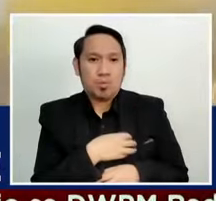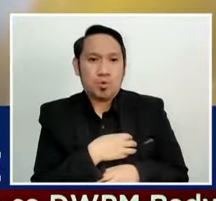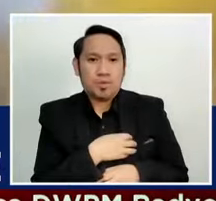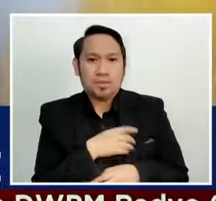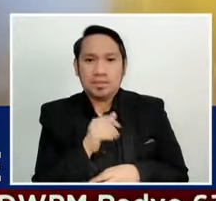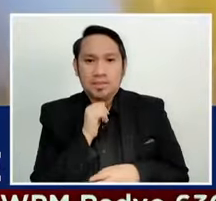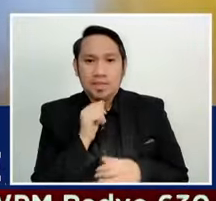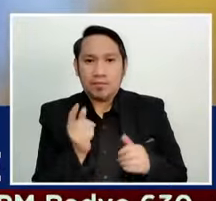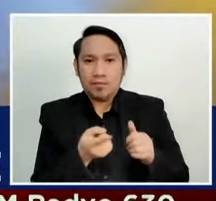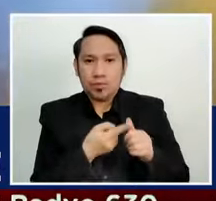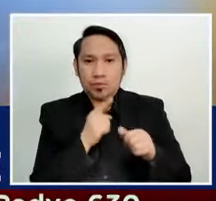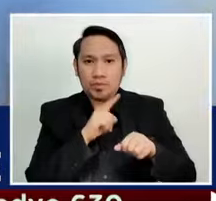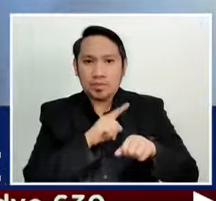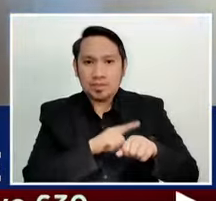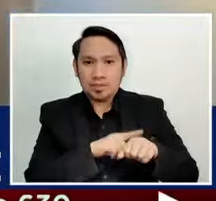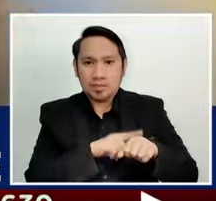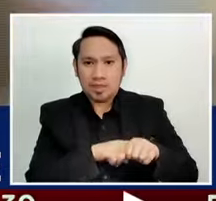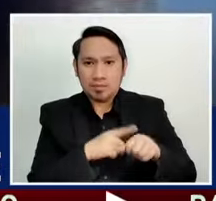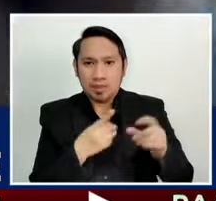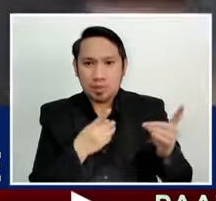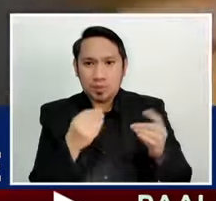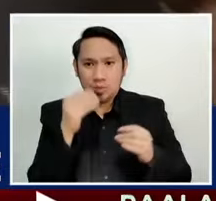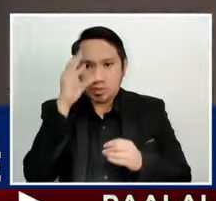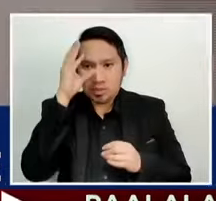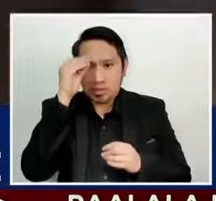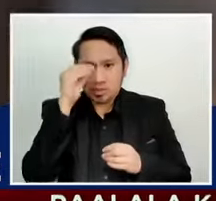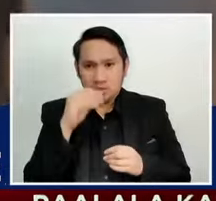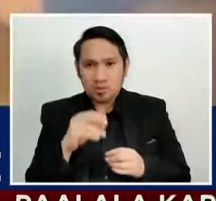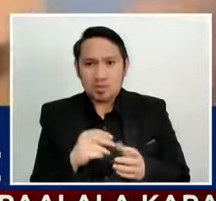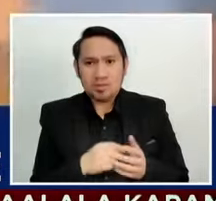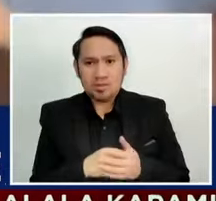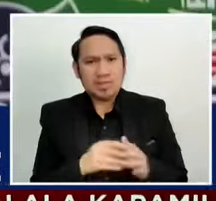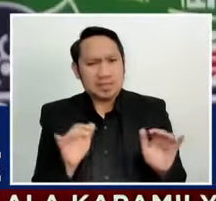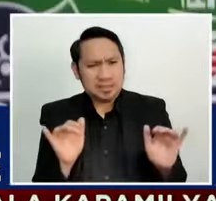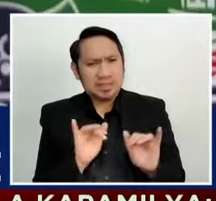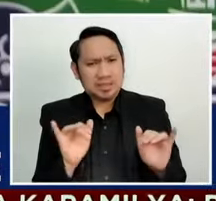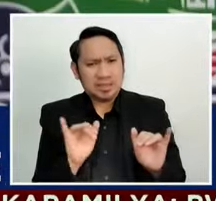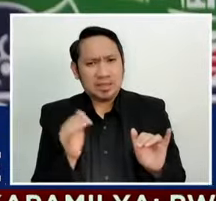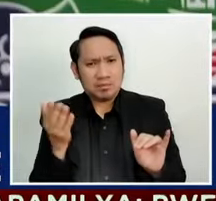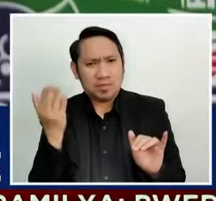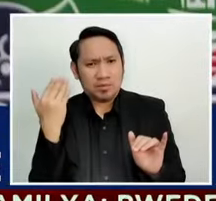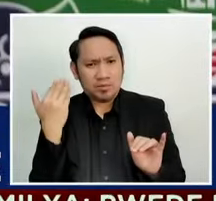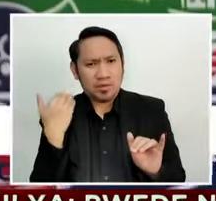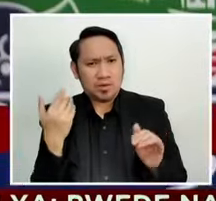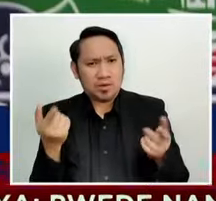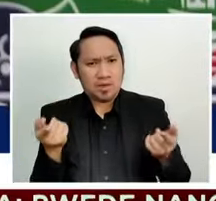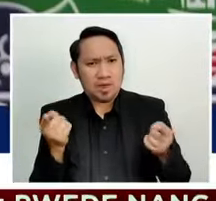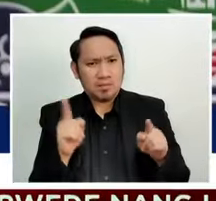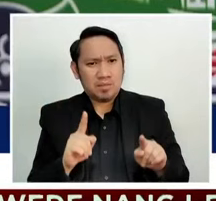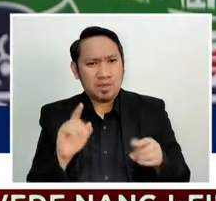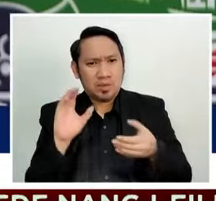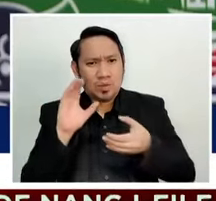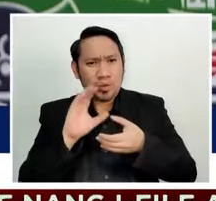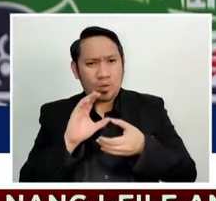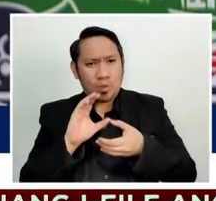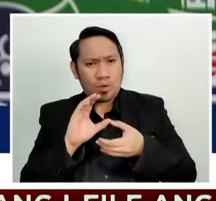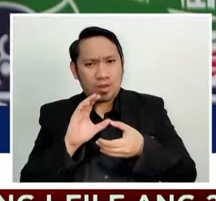unang beses na ginawa ito ng suspect. Ginawa niya na raw ito nung nasa Caloocan. Ngayon, according din sa